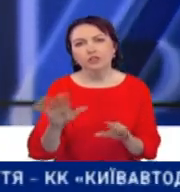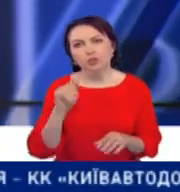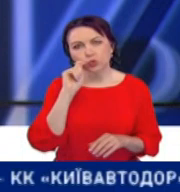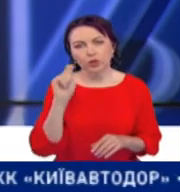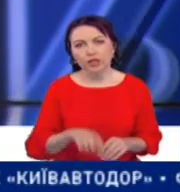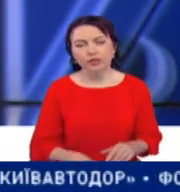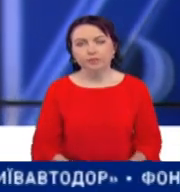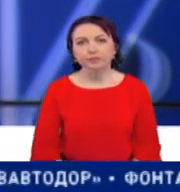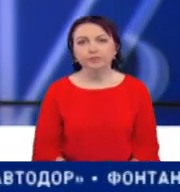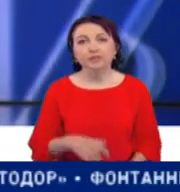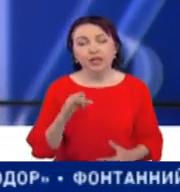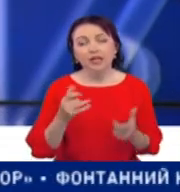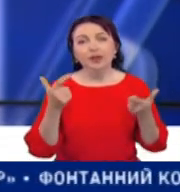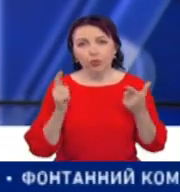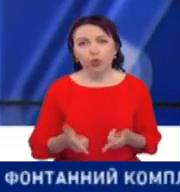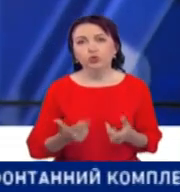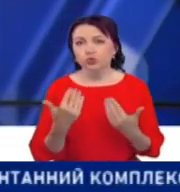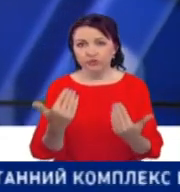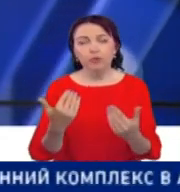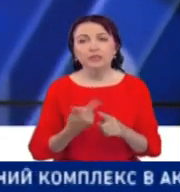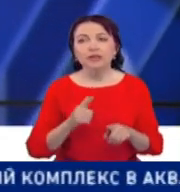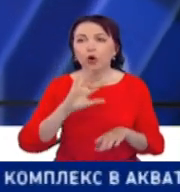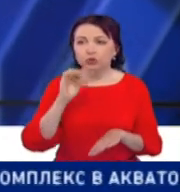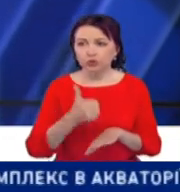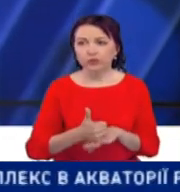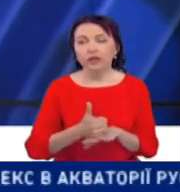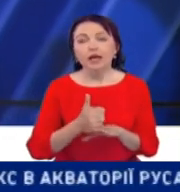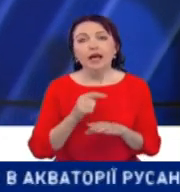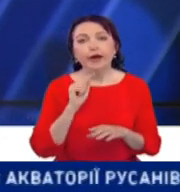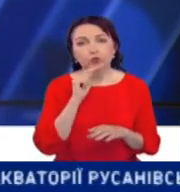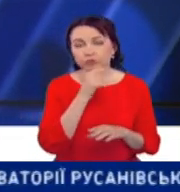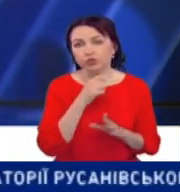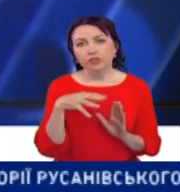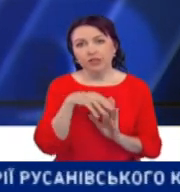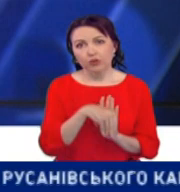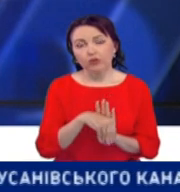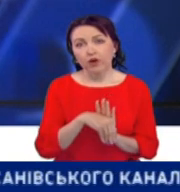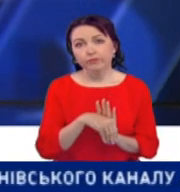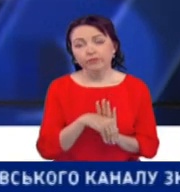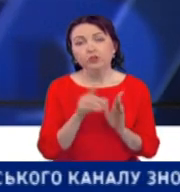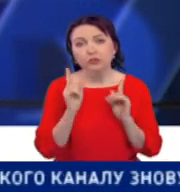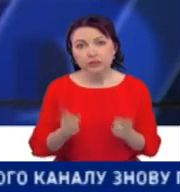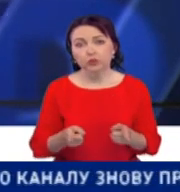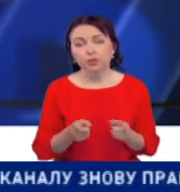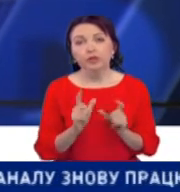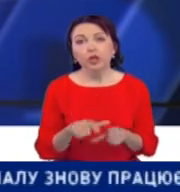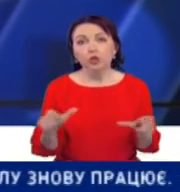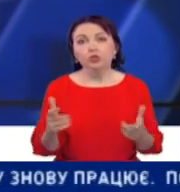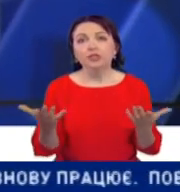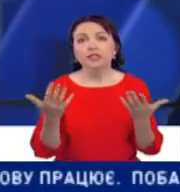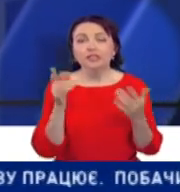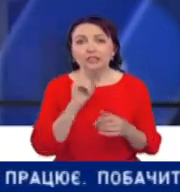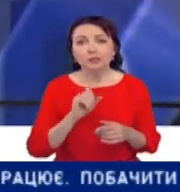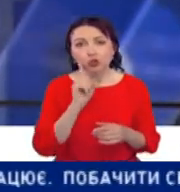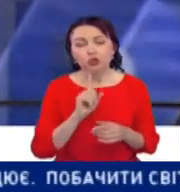України. Так. І погоджуюсь повністю з вами, що це основна економічна складова для того, щоб дійсно люди, які зараз на